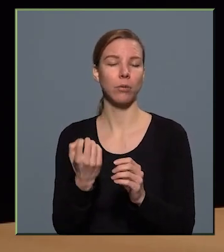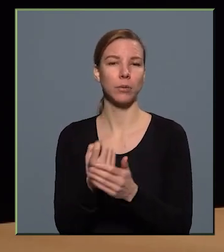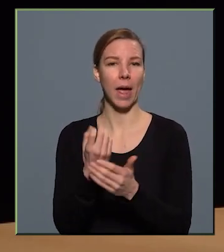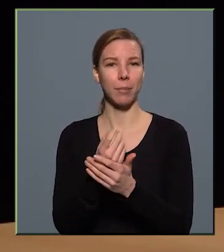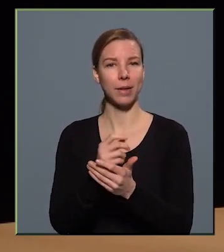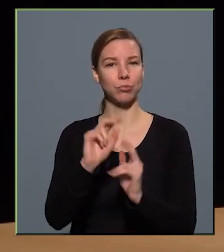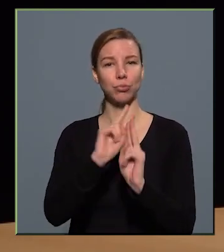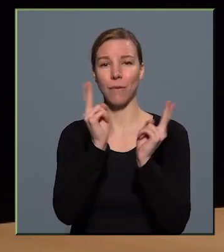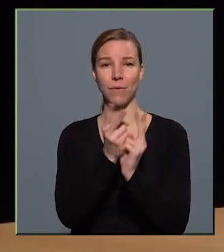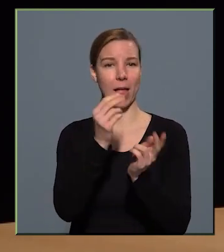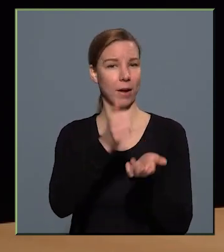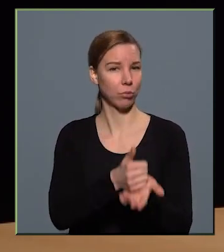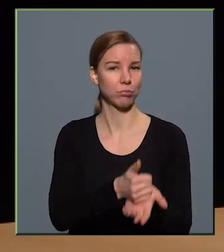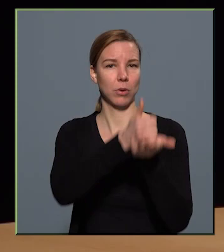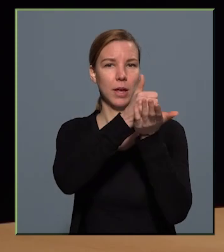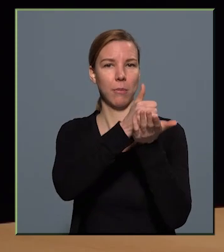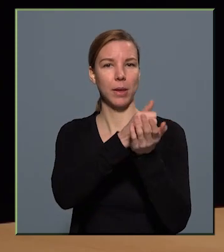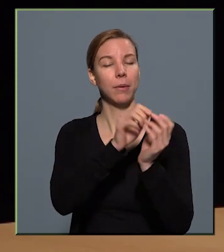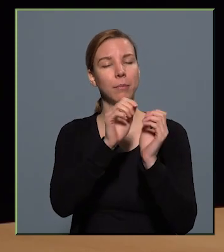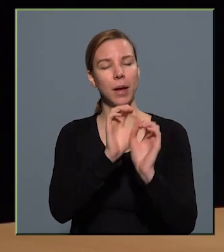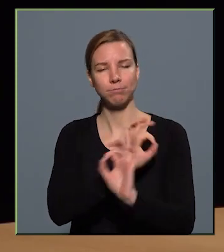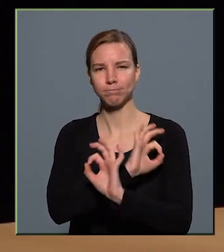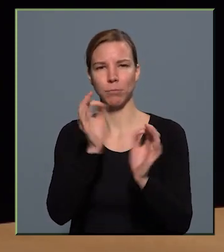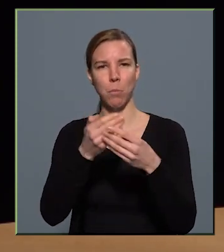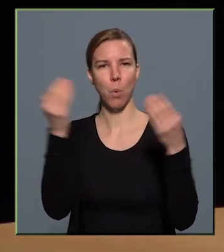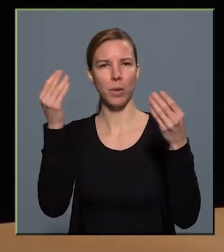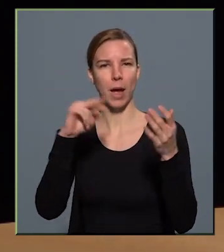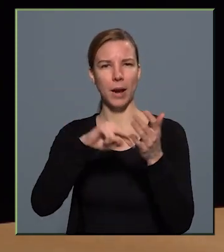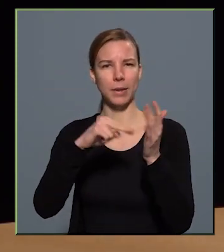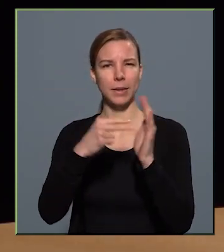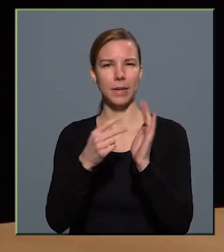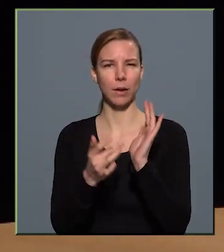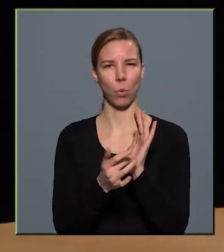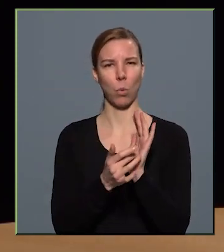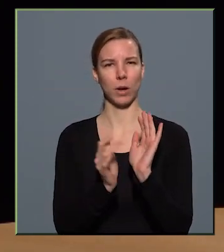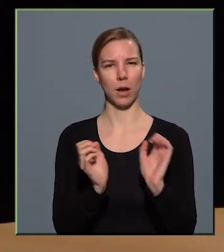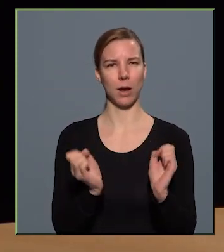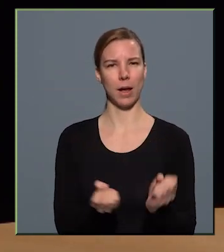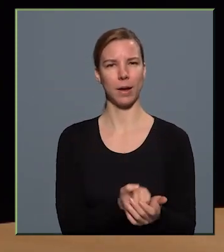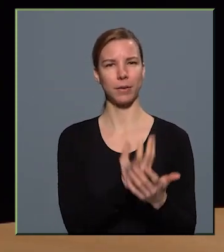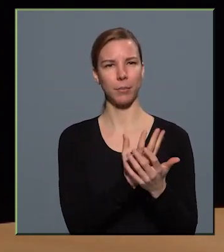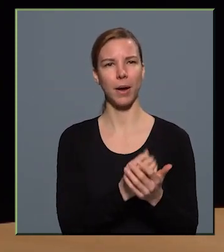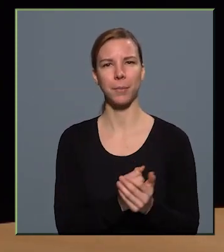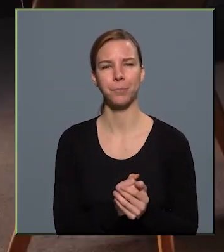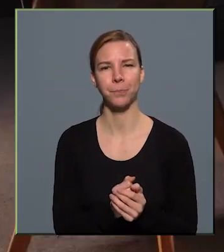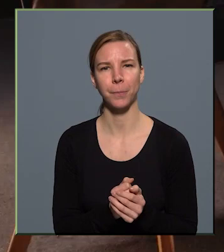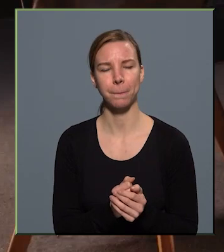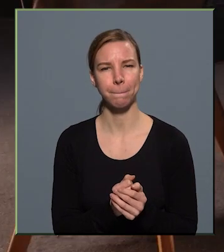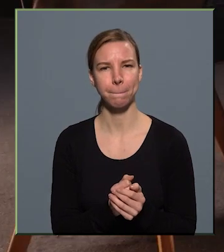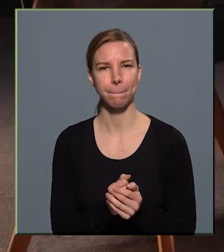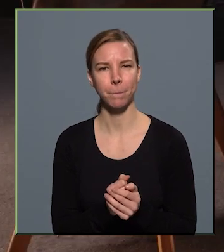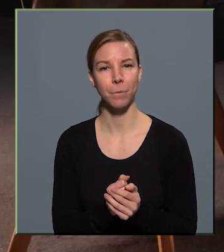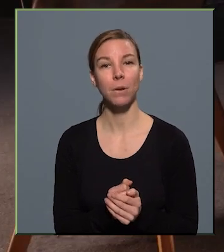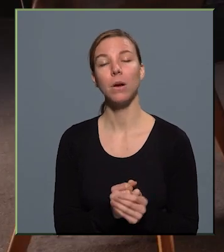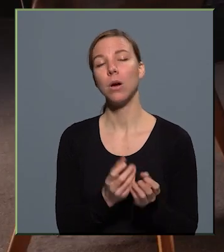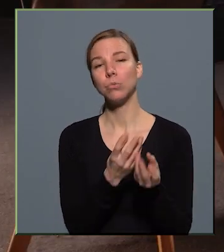volna, de nagyon komoly technológia jelent meg Magyarországon, és ez egy nagyon komoly ugrás volt az energiatermelésben.